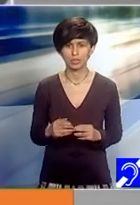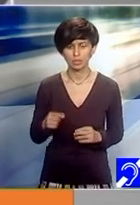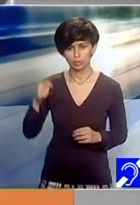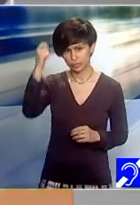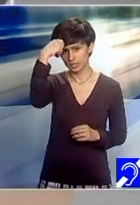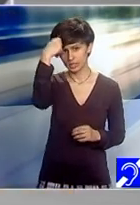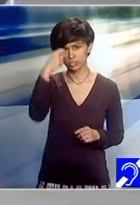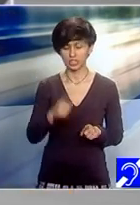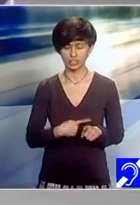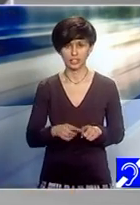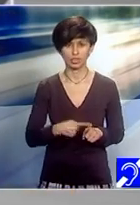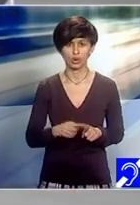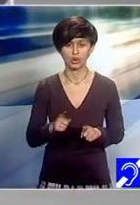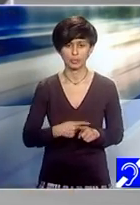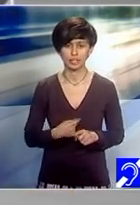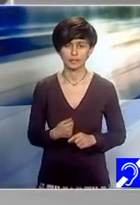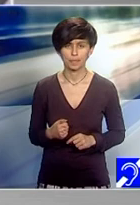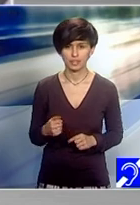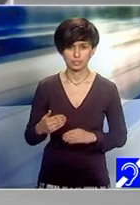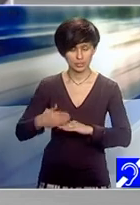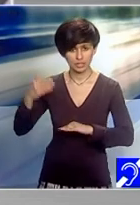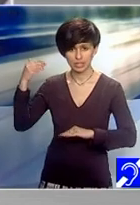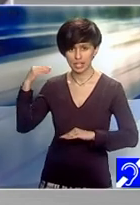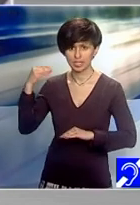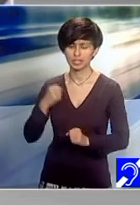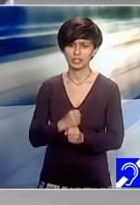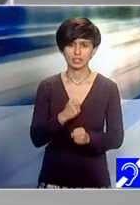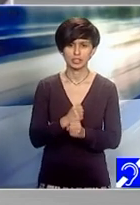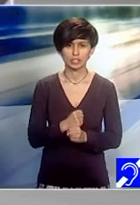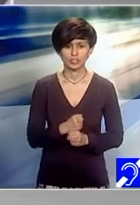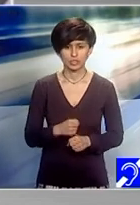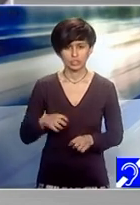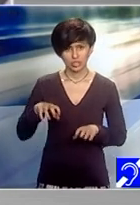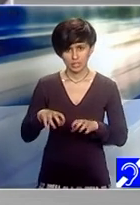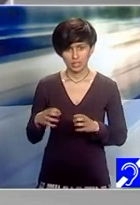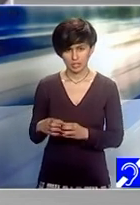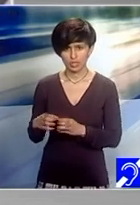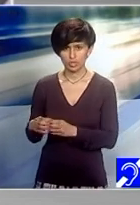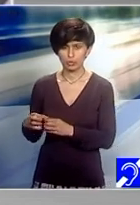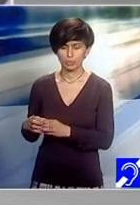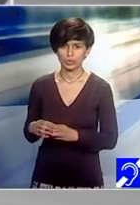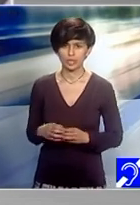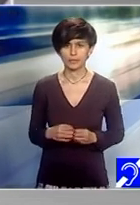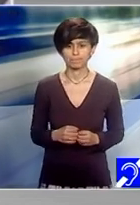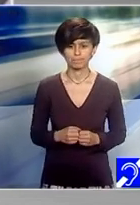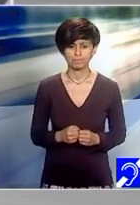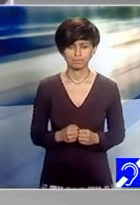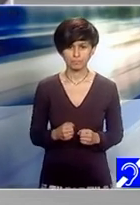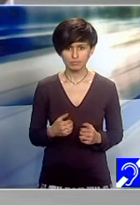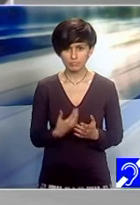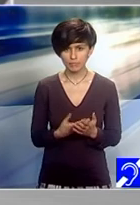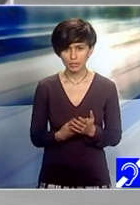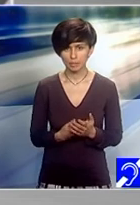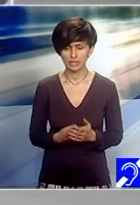cetățeni de etnie romă. Și înainte de asta s-au făcut niște focus grupuri, atât la nivel de decident sanitar, cât și în corpul